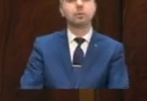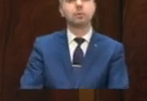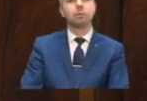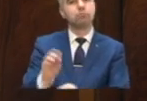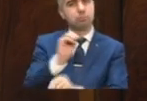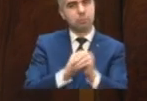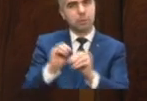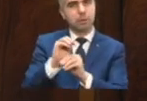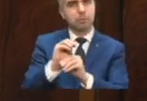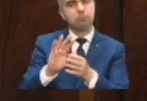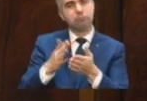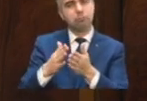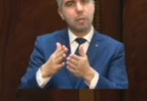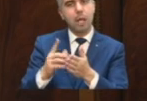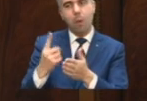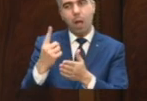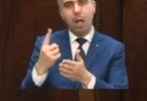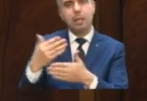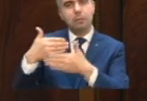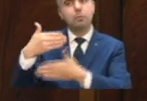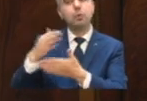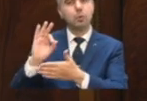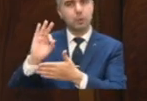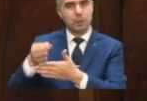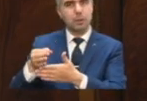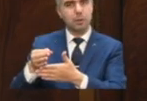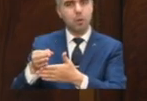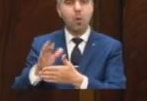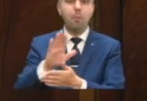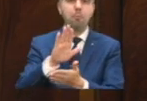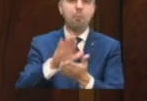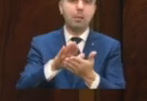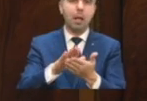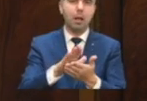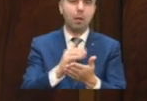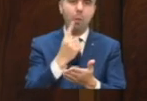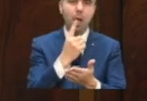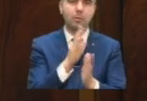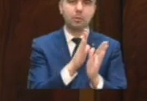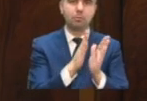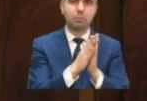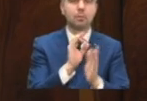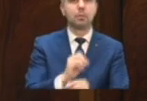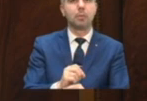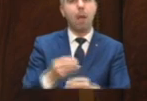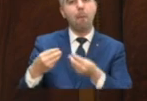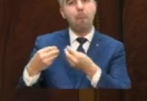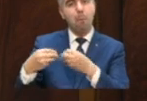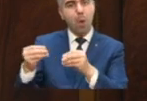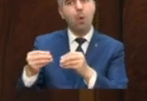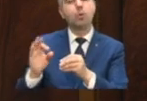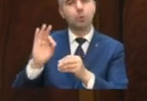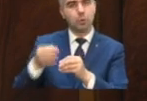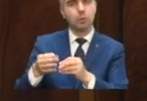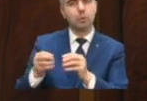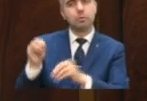الإنجاز، واحد الجزء منها هو وجد لأن بديناها تدريجيا والتبات والاستثمارات